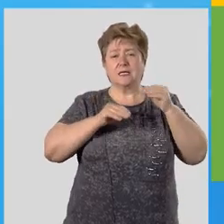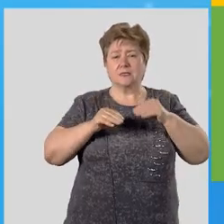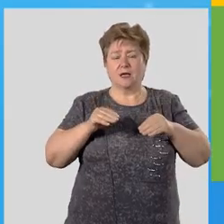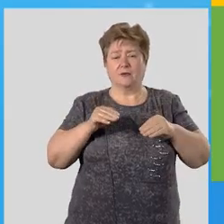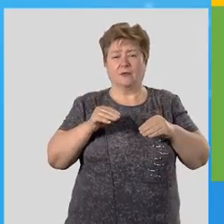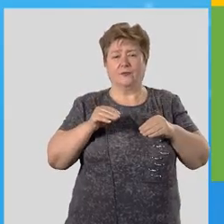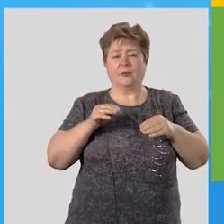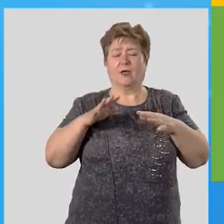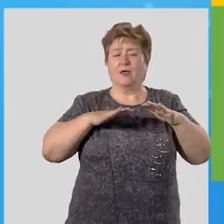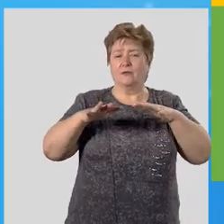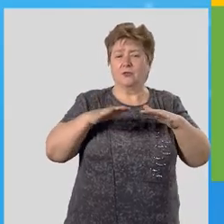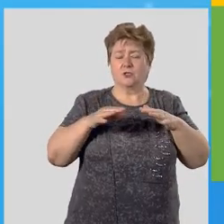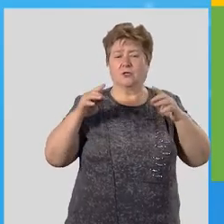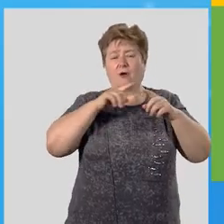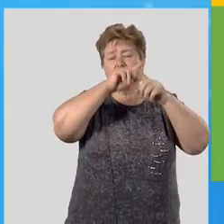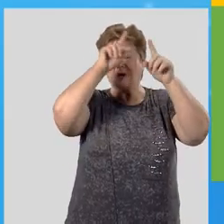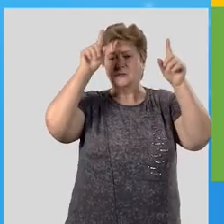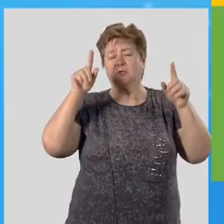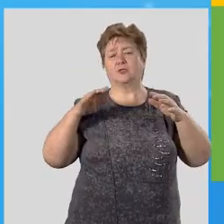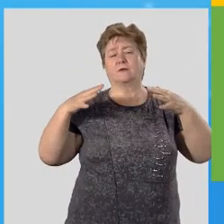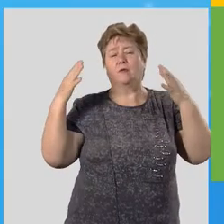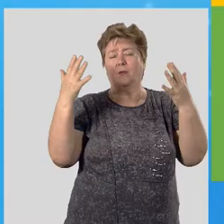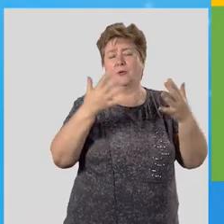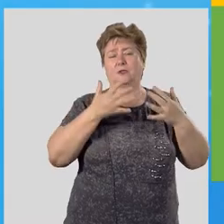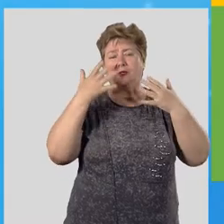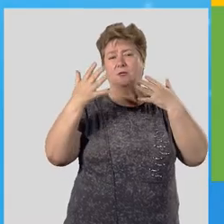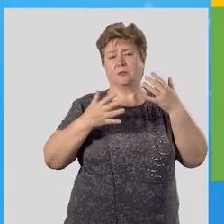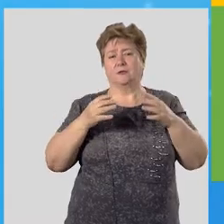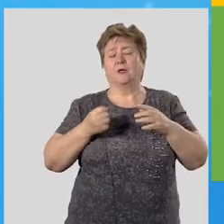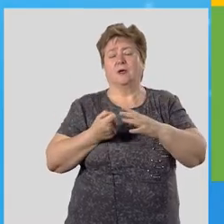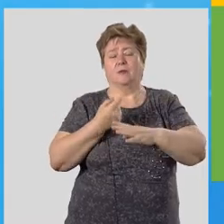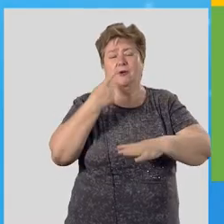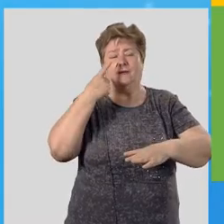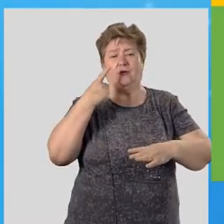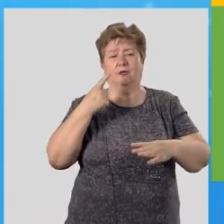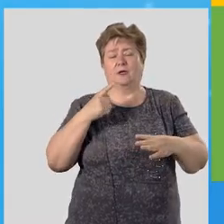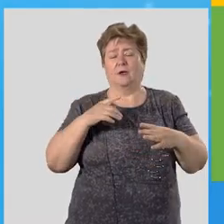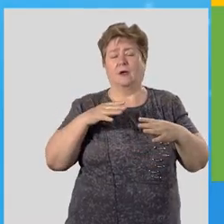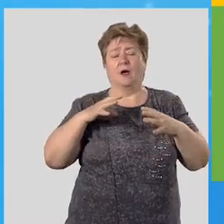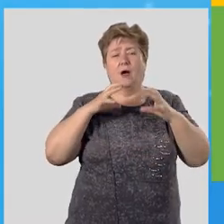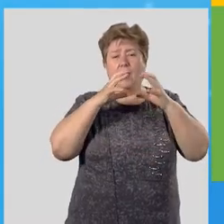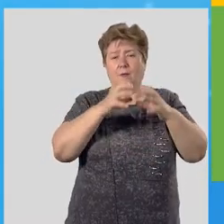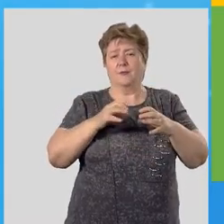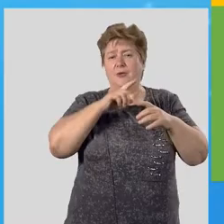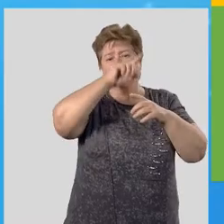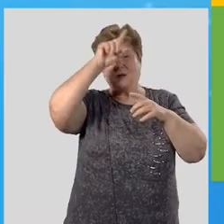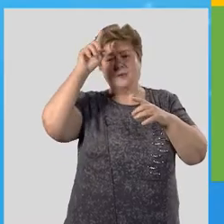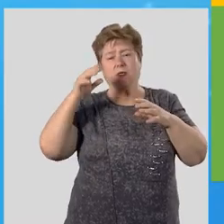состав, движение в космическом пространстве, происхождение. Мир небесных